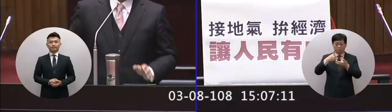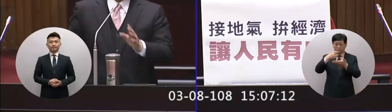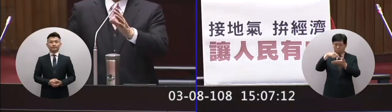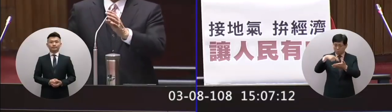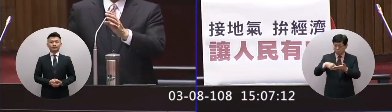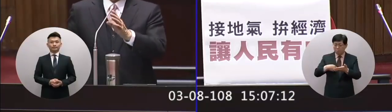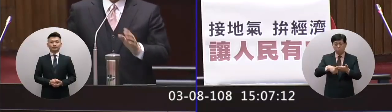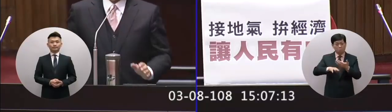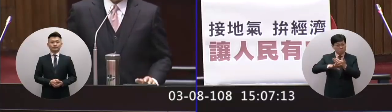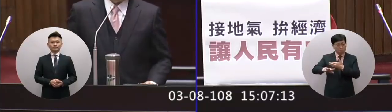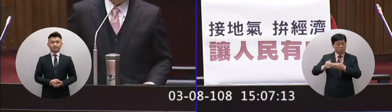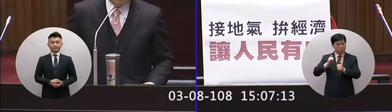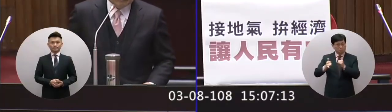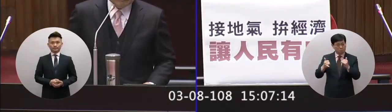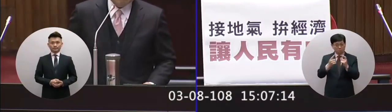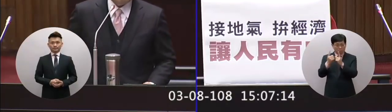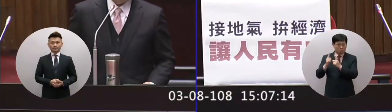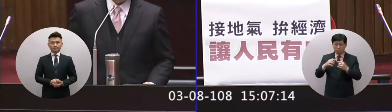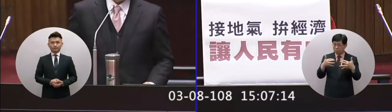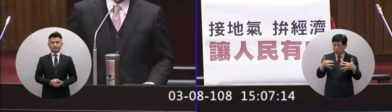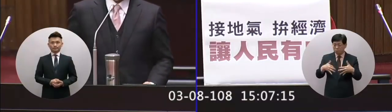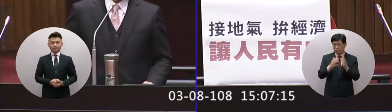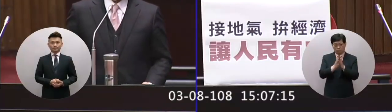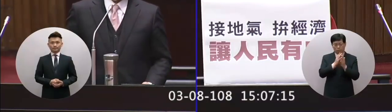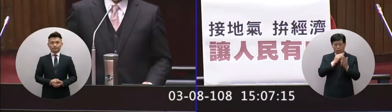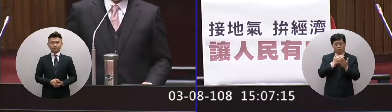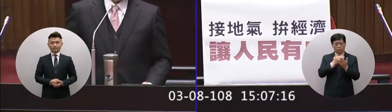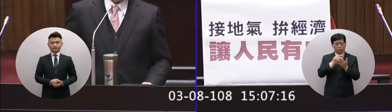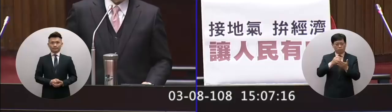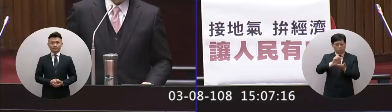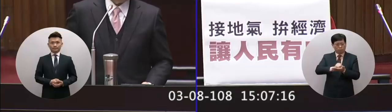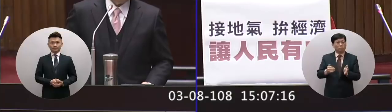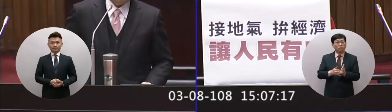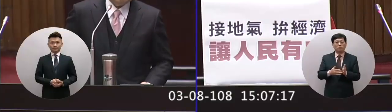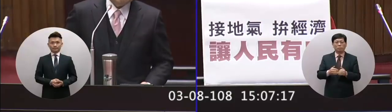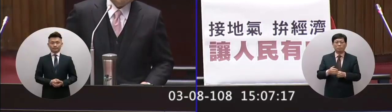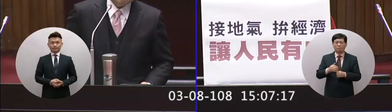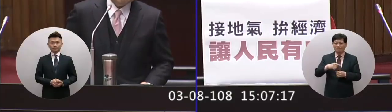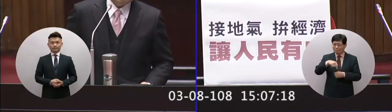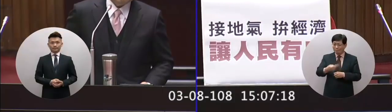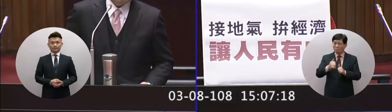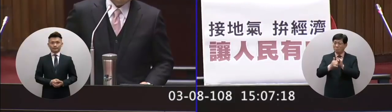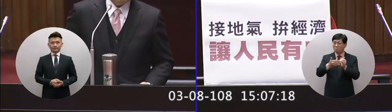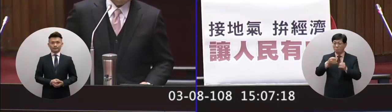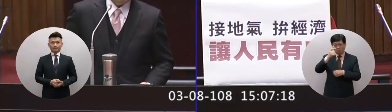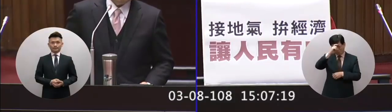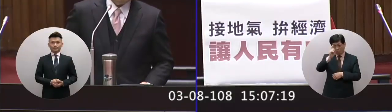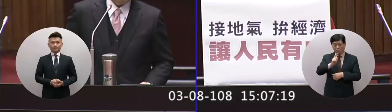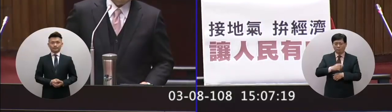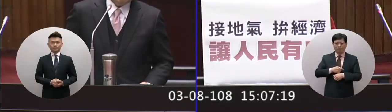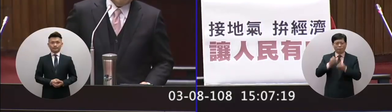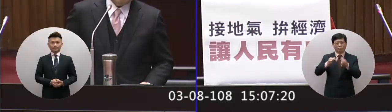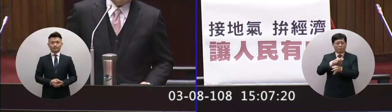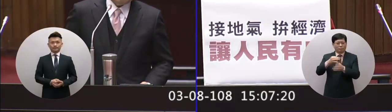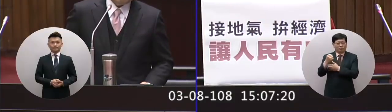多解决民众的问题的很多的议题哦，那再来呢，其实人民最希望的是什么？拼经